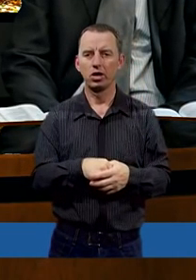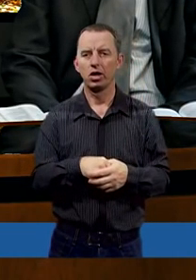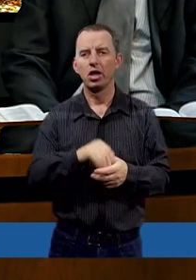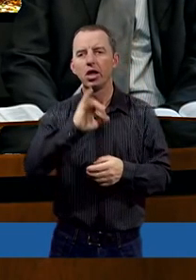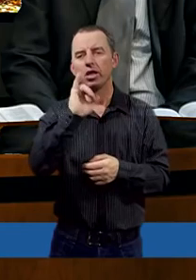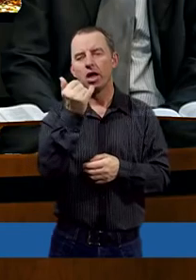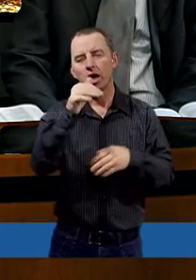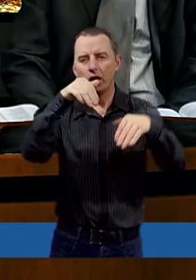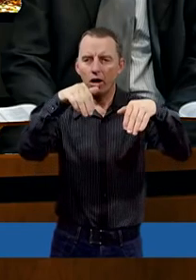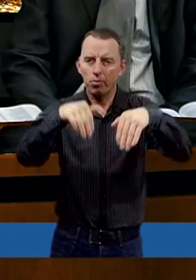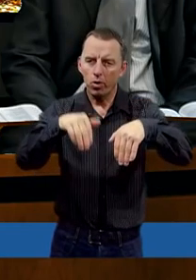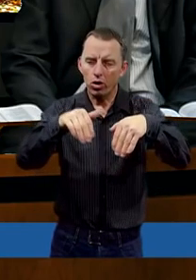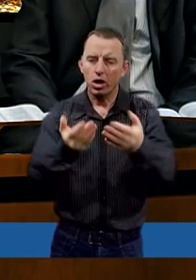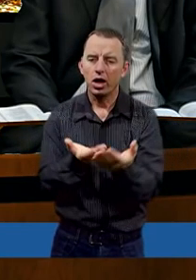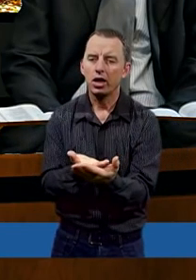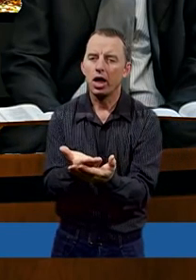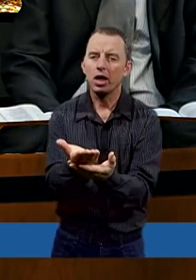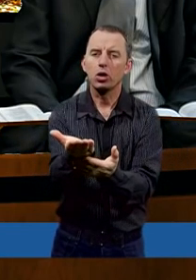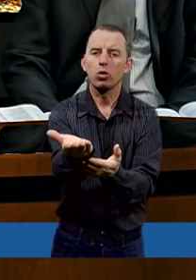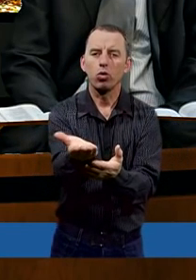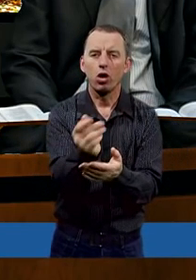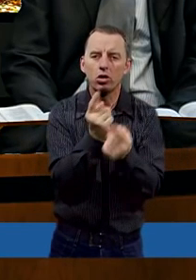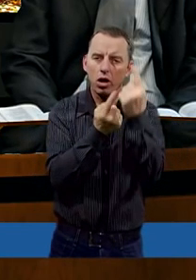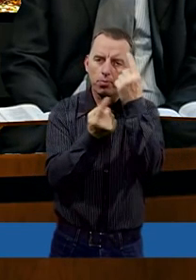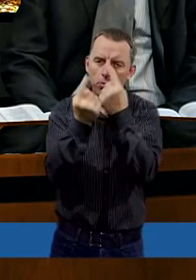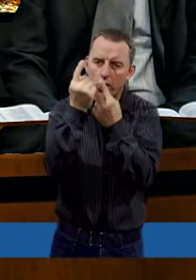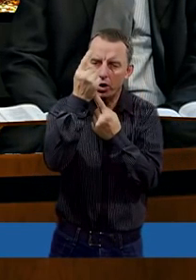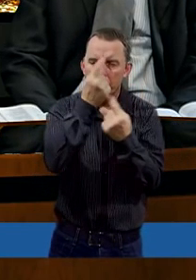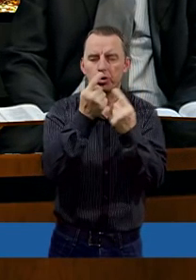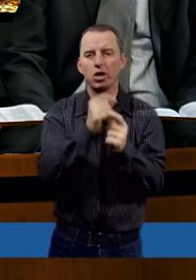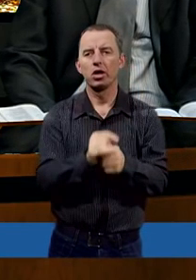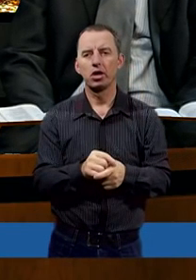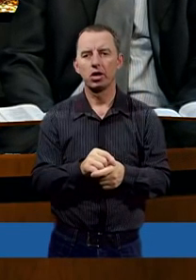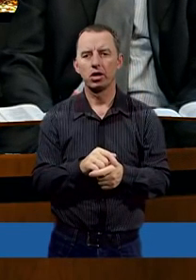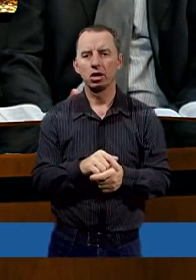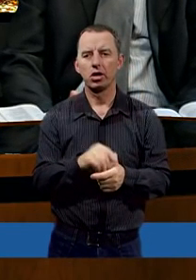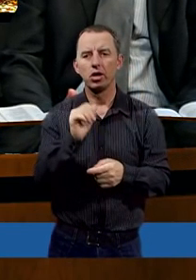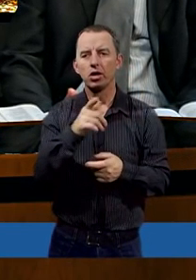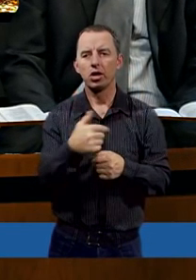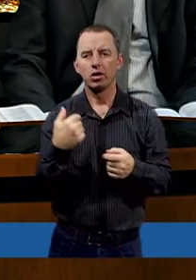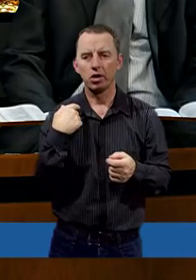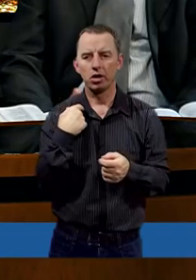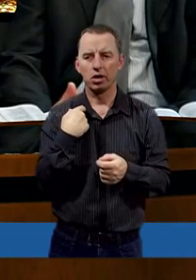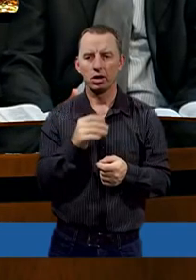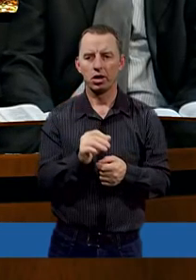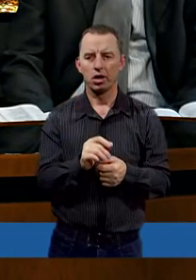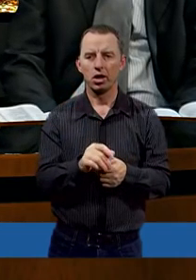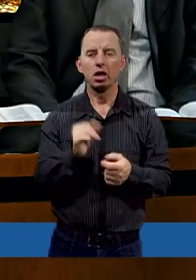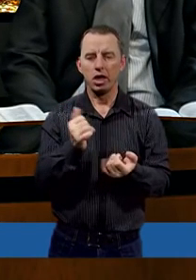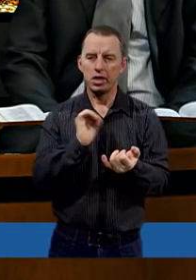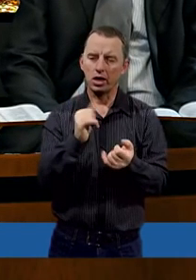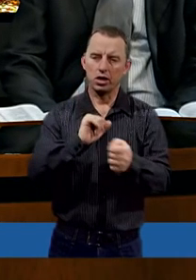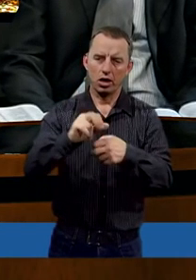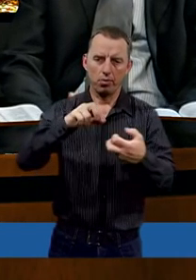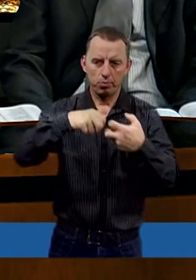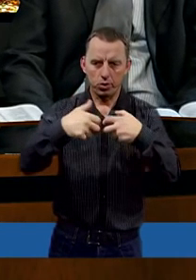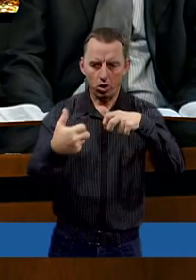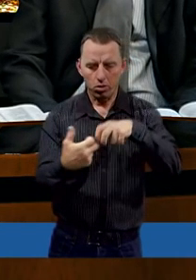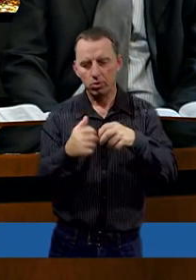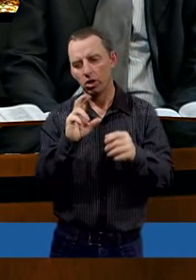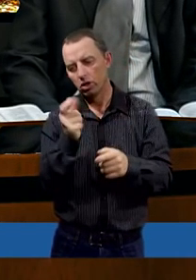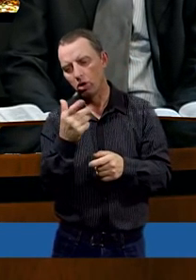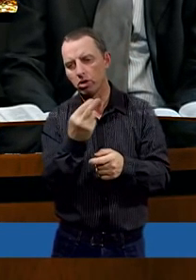Jakie mogą nasunąć się myśli? Albo że jest jakiś, takie coś jest? I że jest jakiś problem, że coś jest